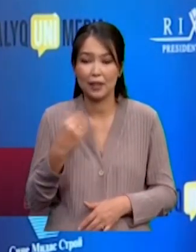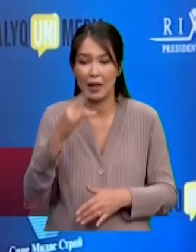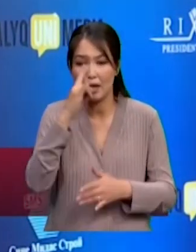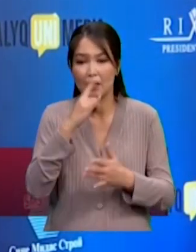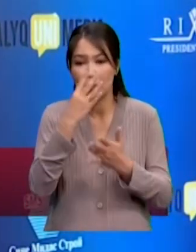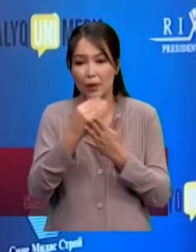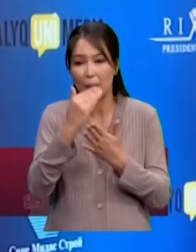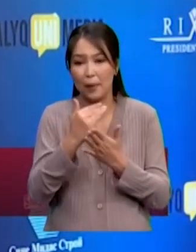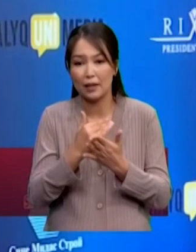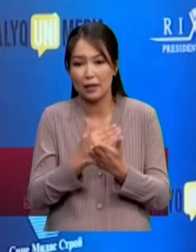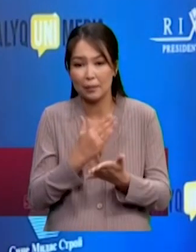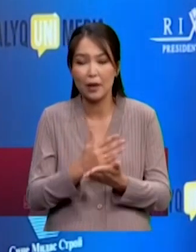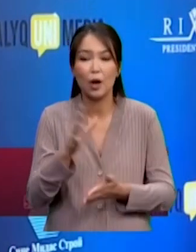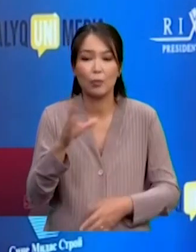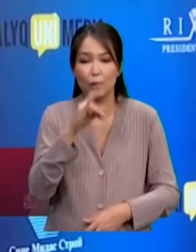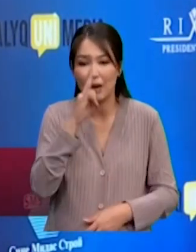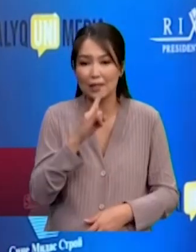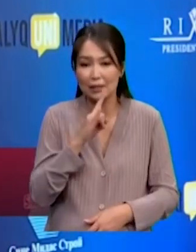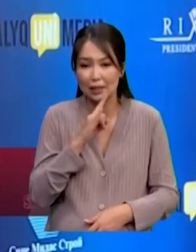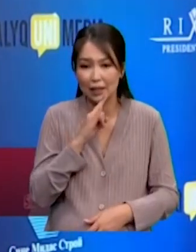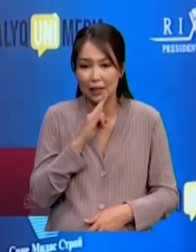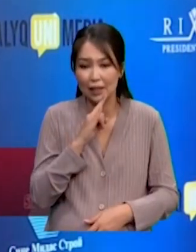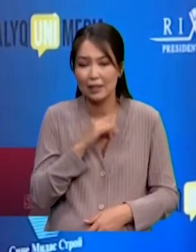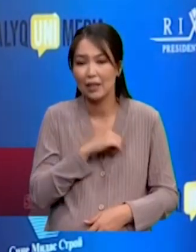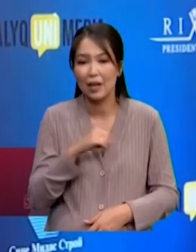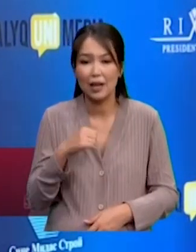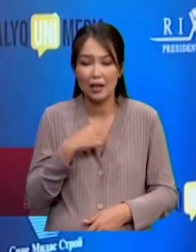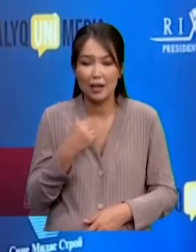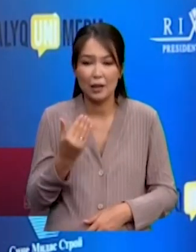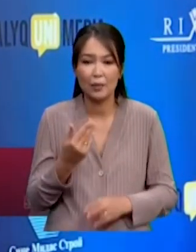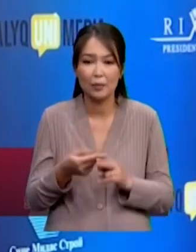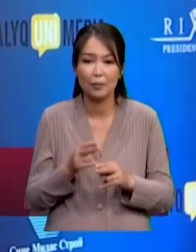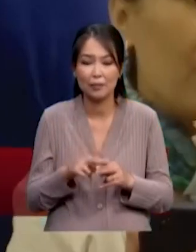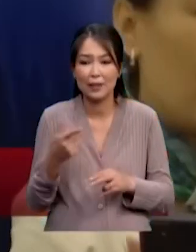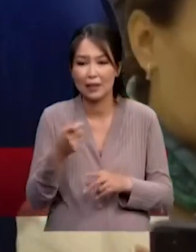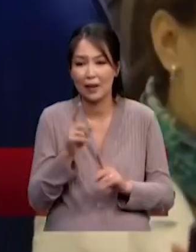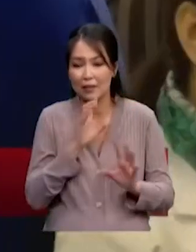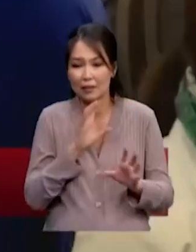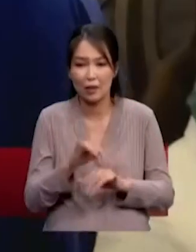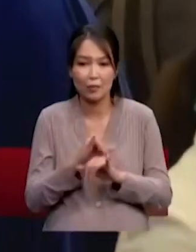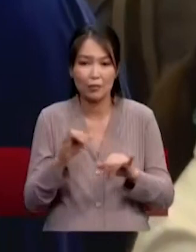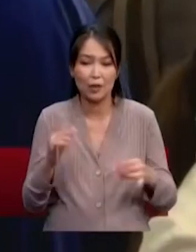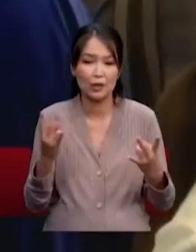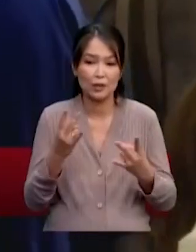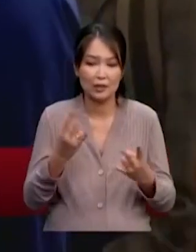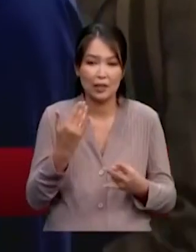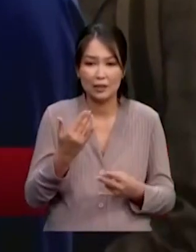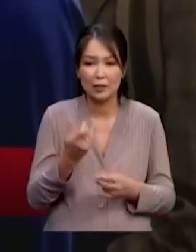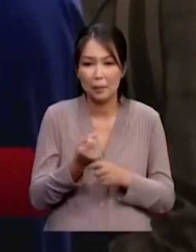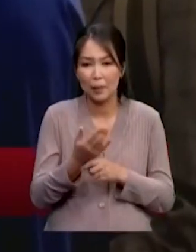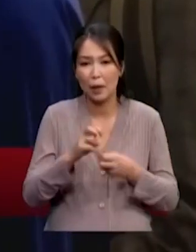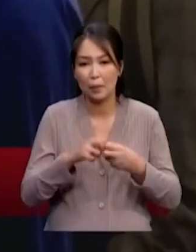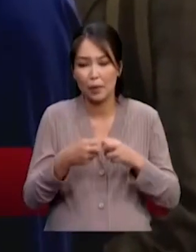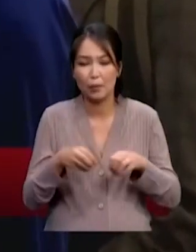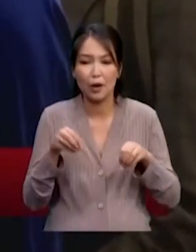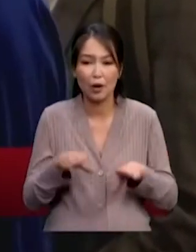бар. Бүкіл Қазақстанның ең кішкентай ауылына шейін газдандыру. Шеттегі отандастарымыз бірқатар проблеманың